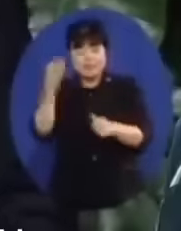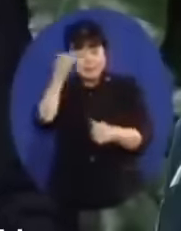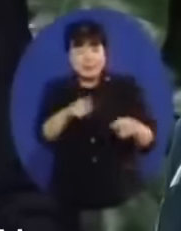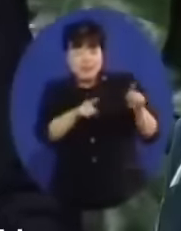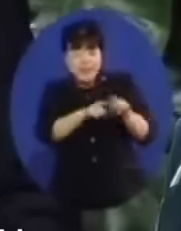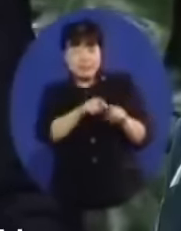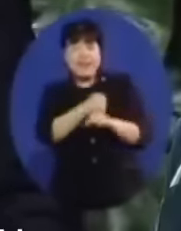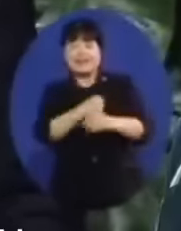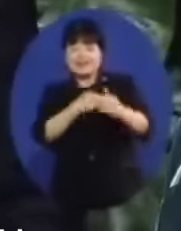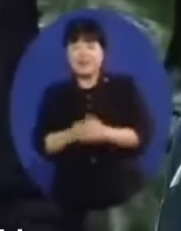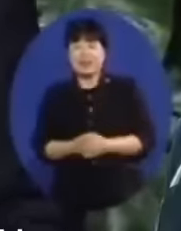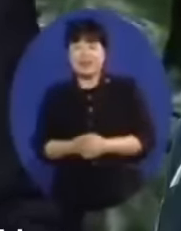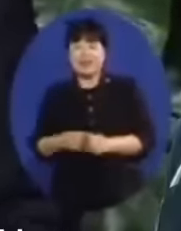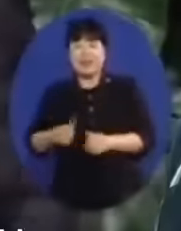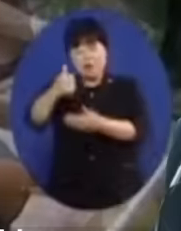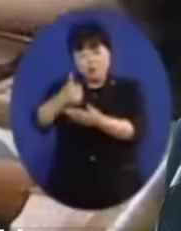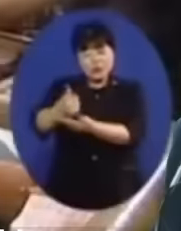계시기 때문에 그런 것입니다.